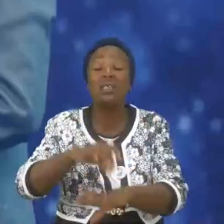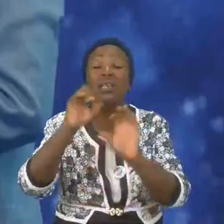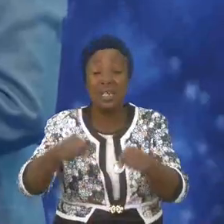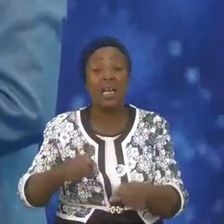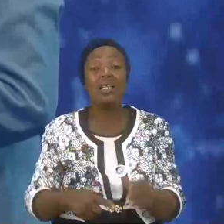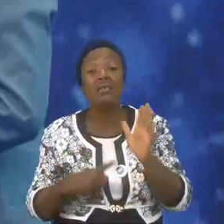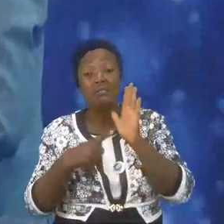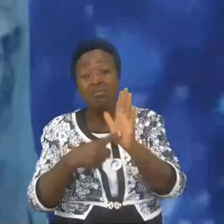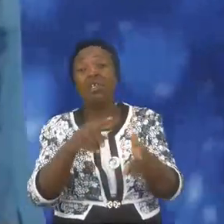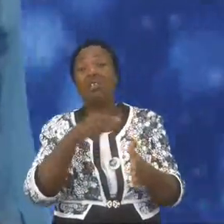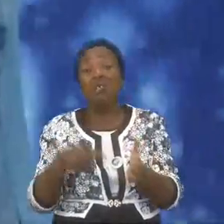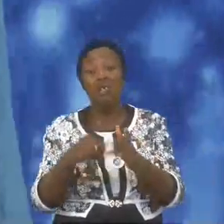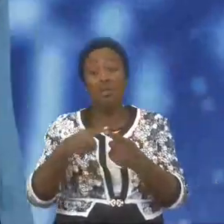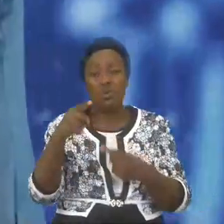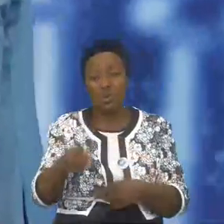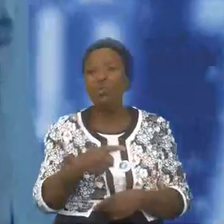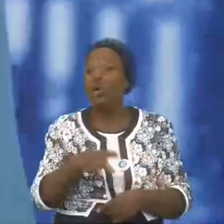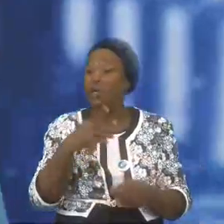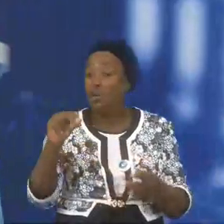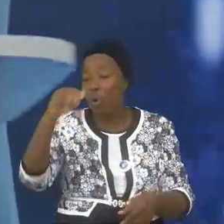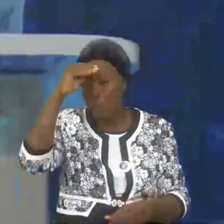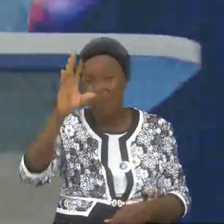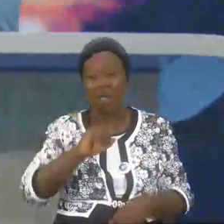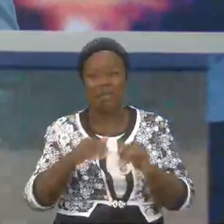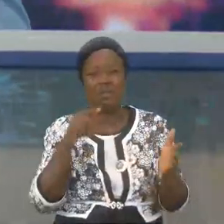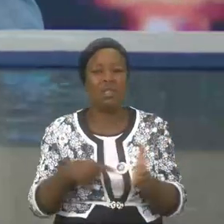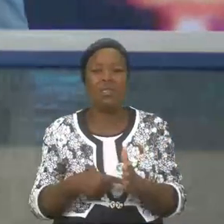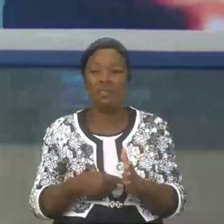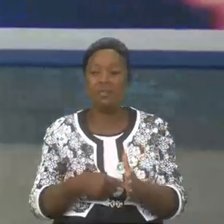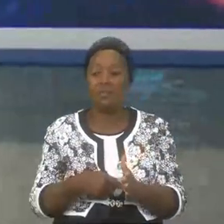ne peut révéler ça. Aucun homme sur terre ne peut le